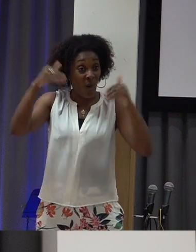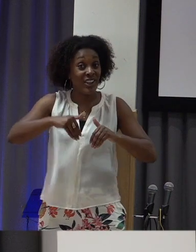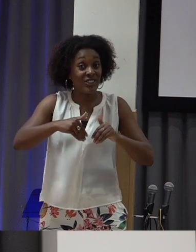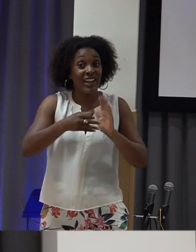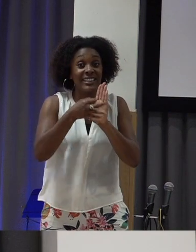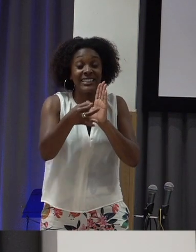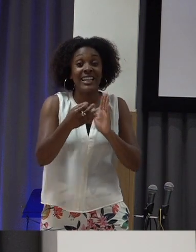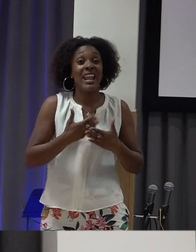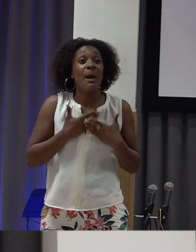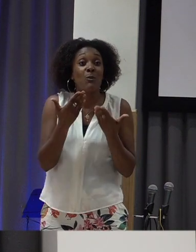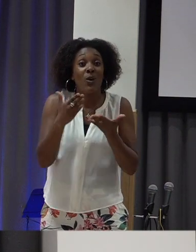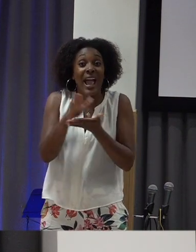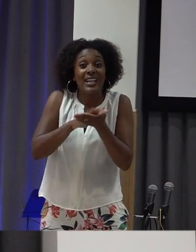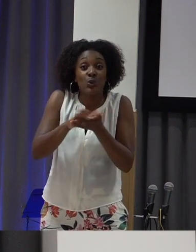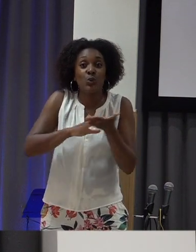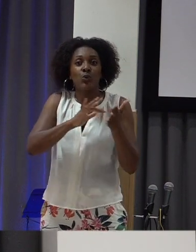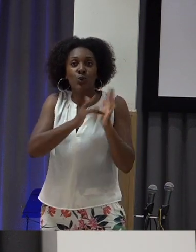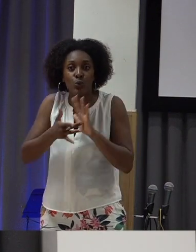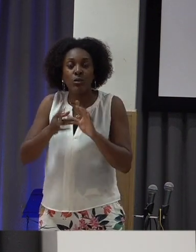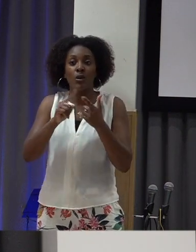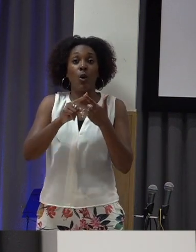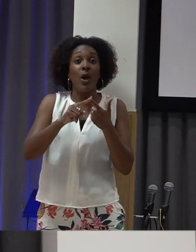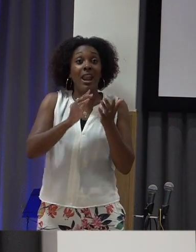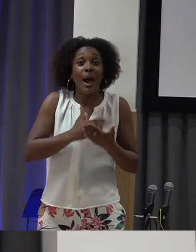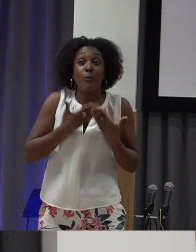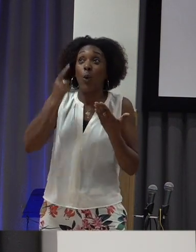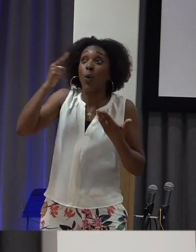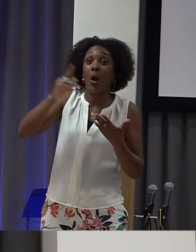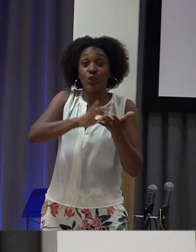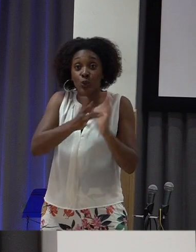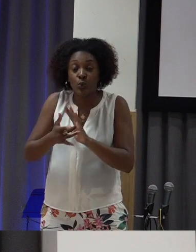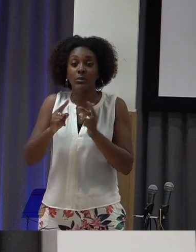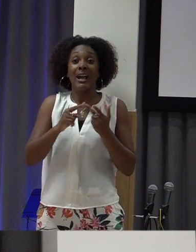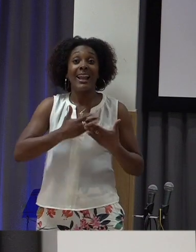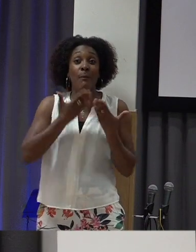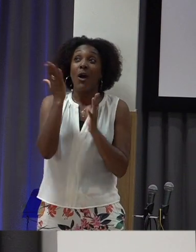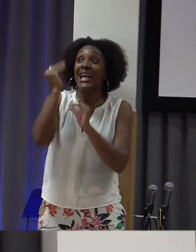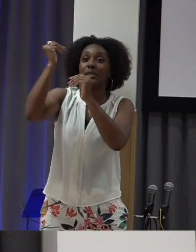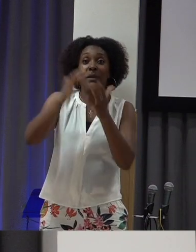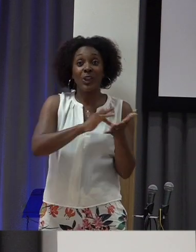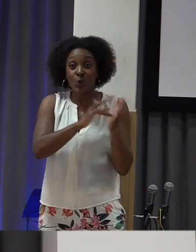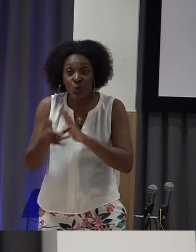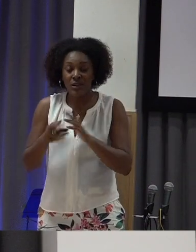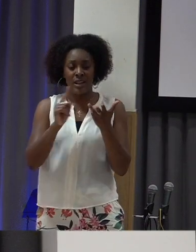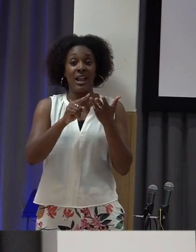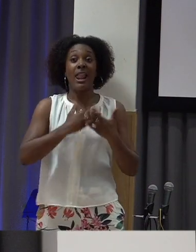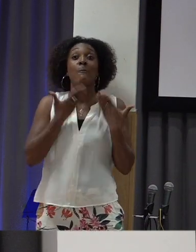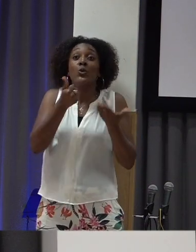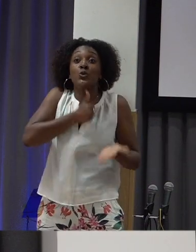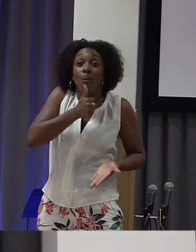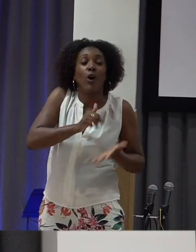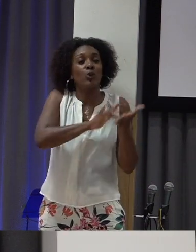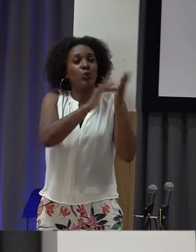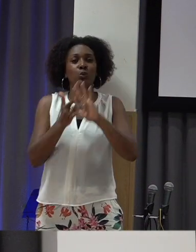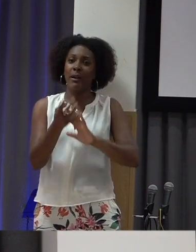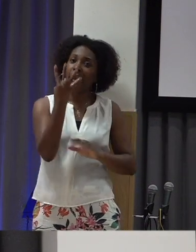donc il y a 4 verbes. L'amour excuse tout, il croit tout, il espère tout et il supporte tout. Je